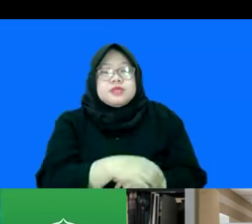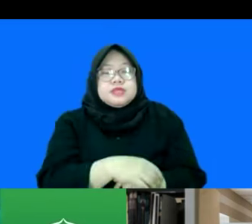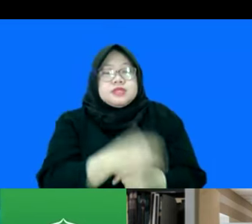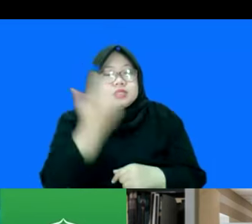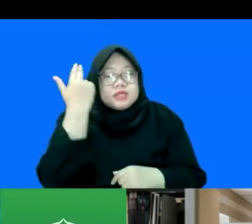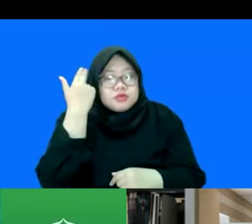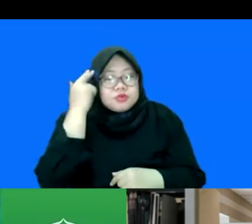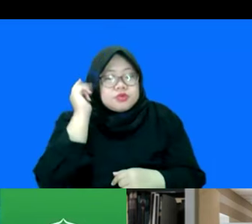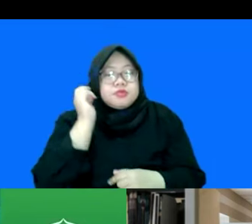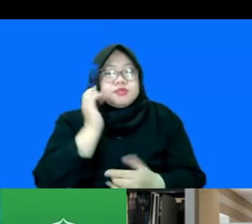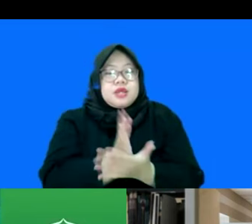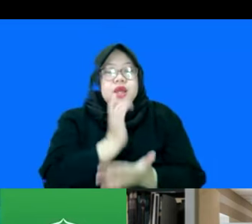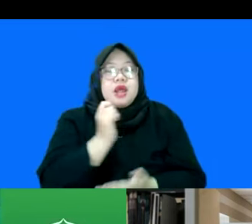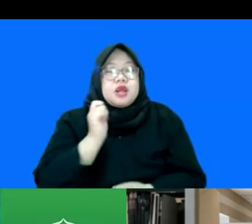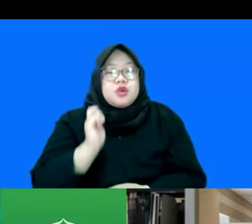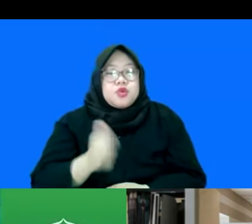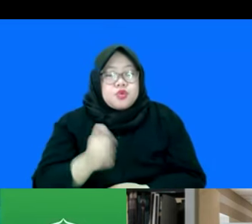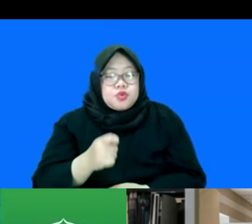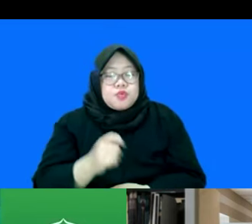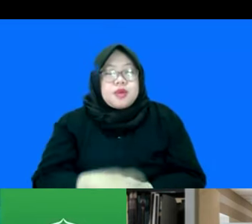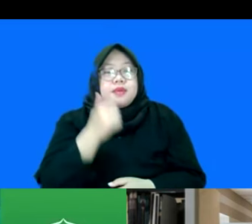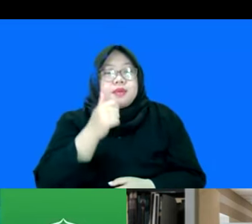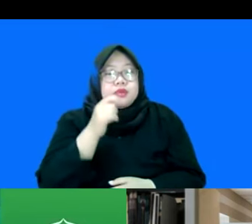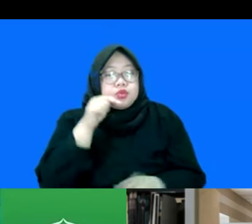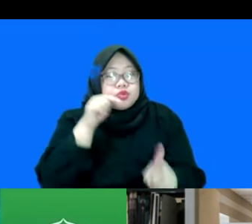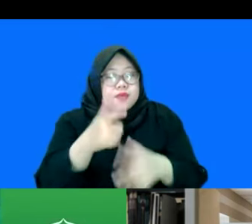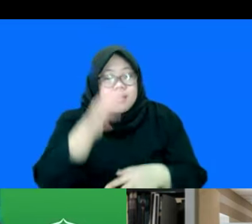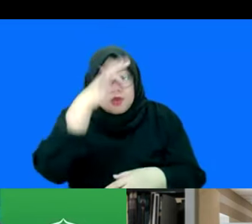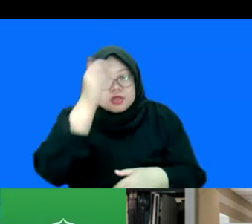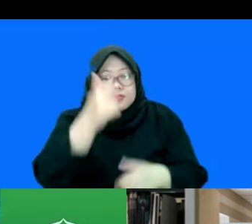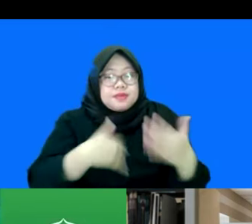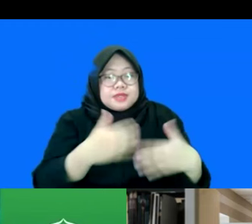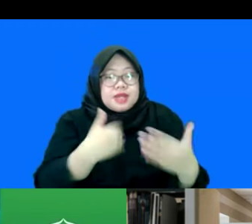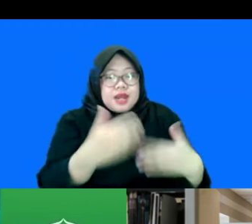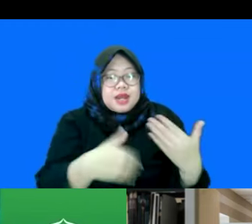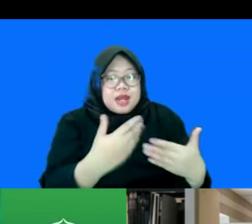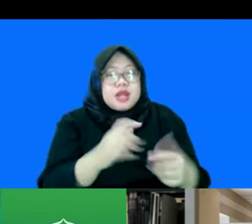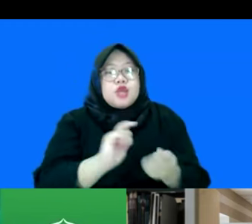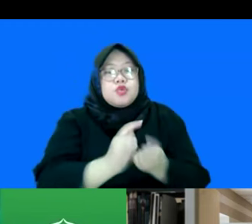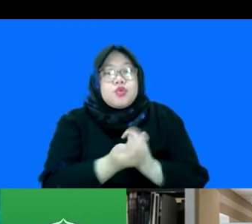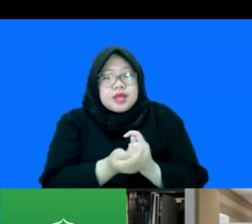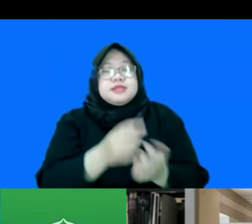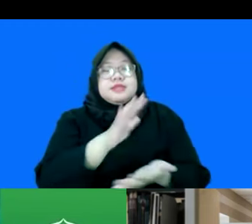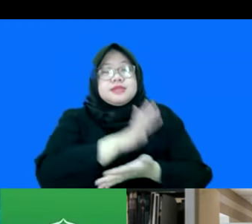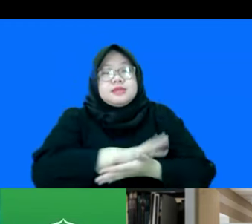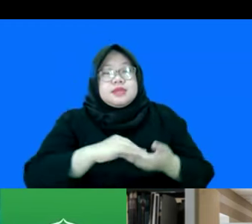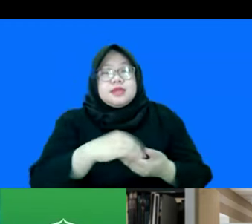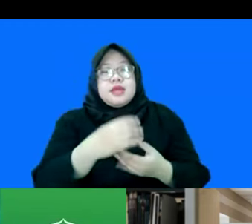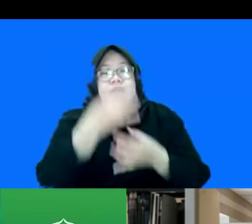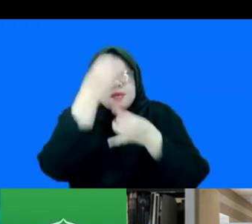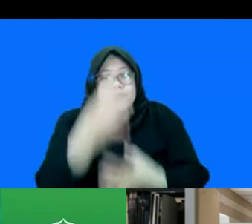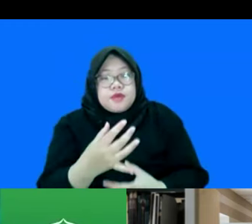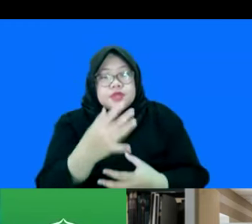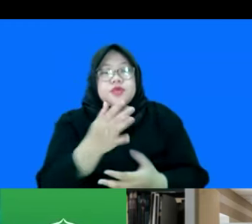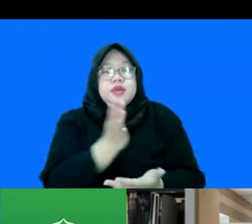hukum, ya, sehingga mereka bisa menjalankan tugasnya dengan transparan, akuntabel, independen,